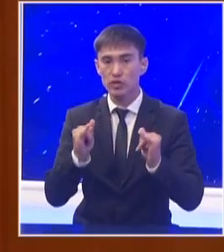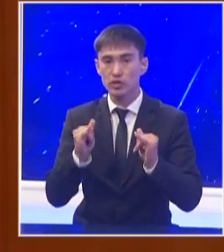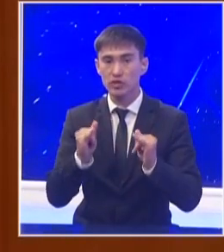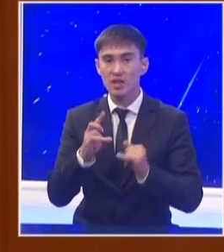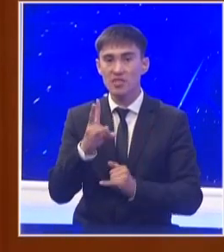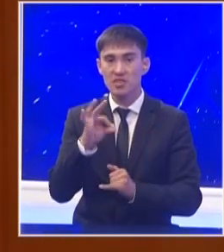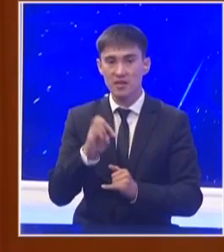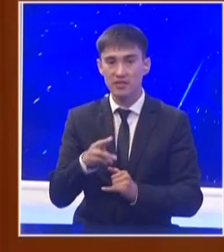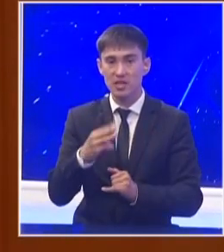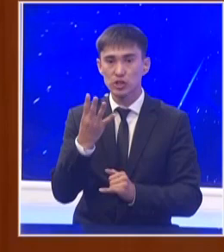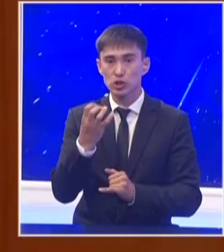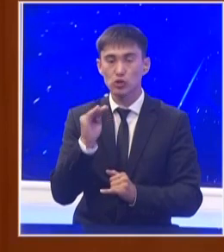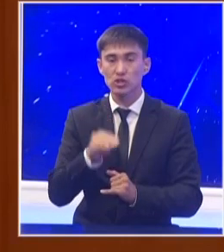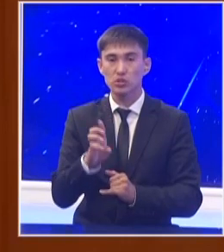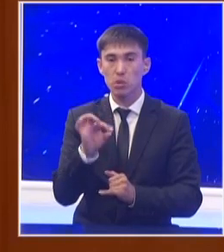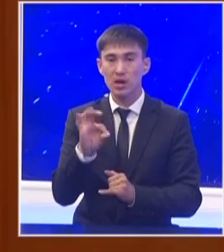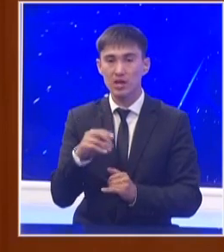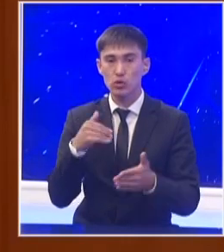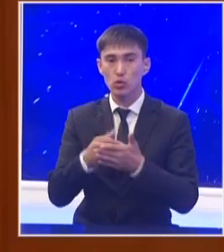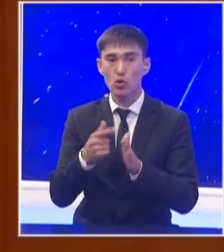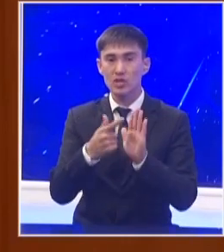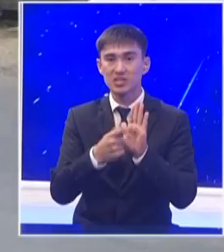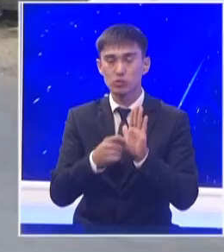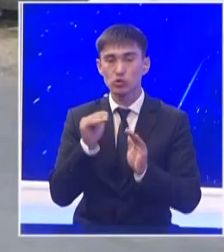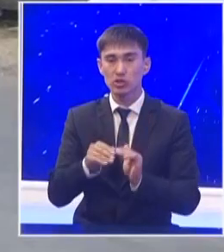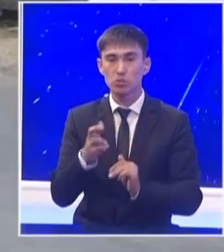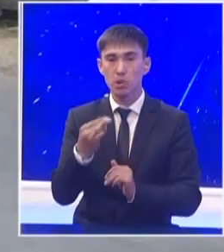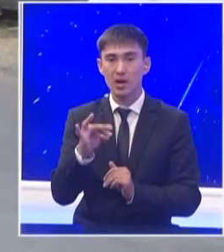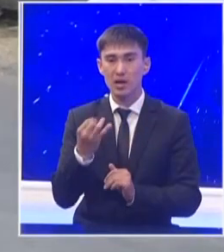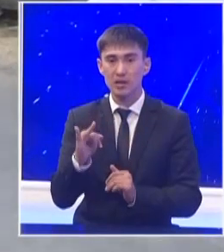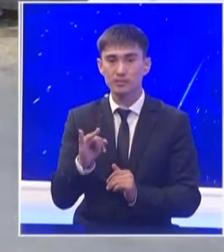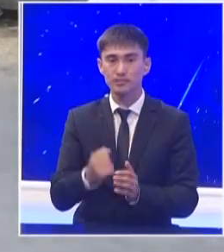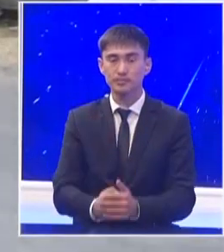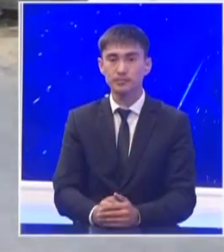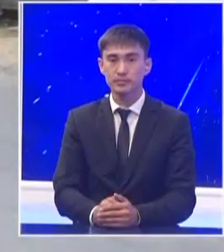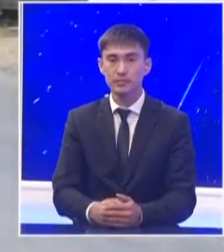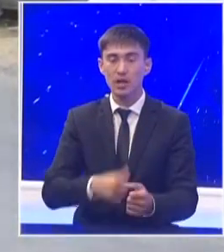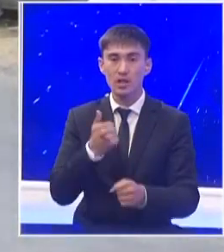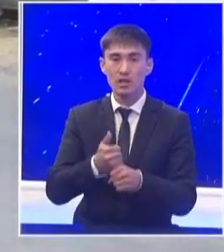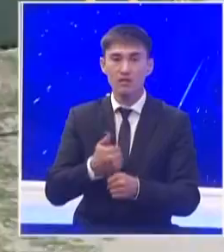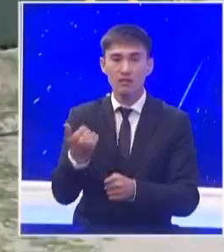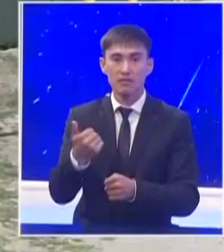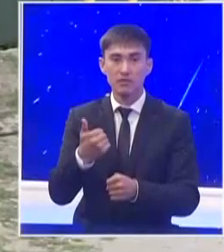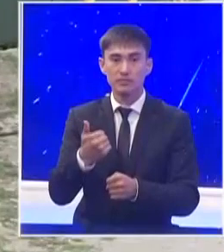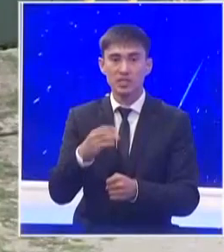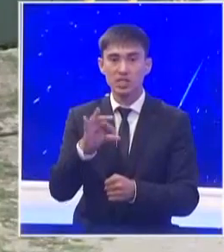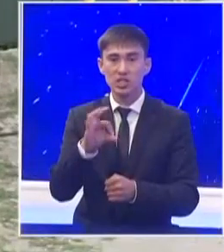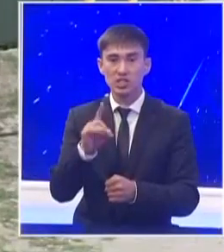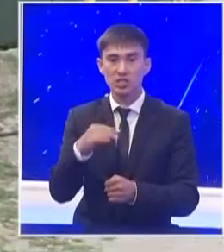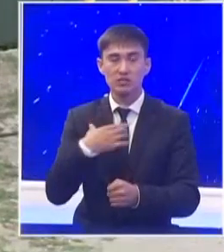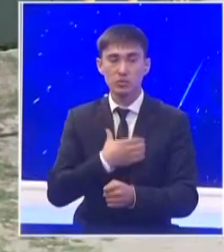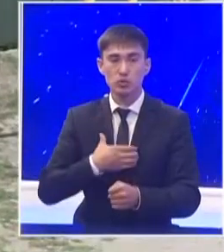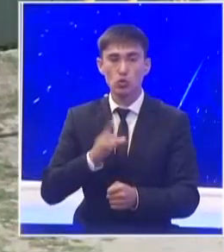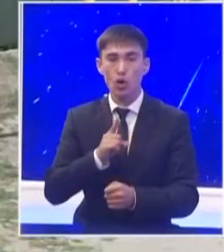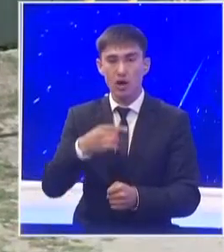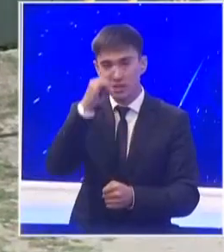и нефти, с 400 тысяч баррелей до 700 тысяч баррелей в сутки. Глава «Казахгаз» Санжар Жаркишев выразил обеспокоенность, что Казахстан